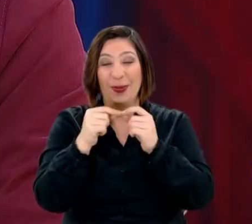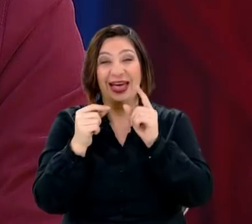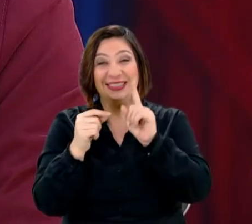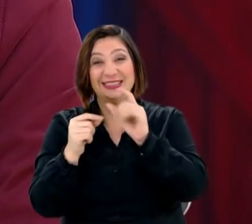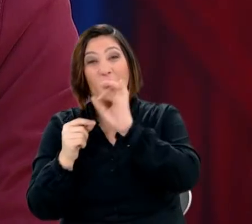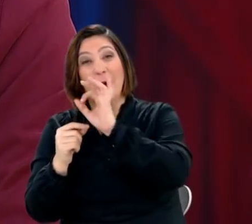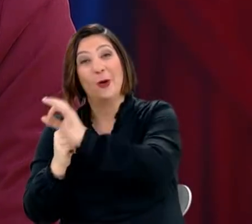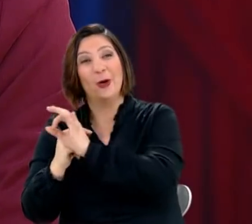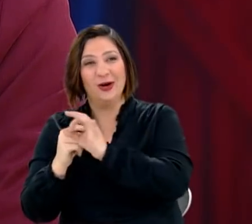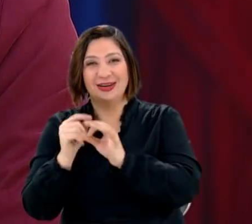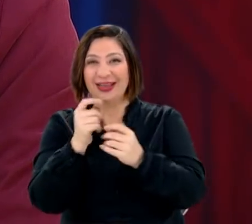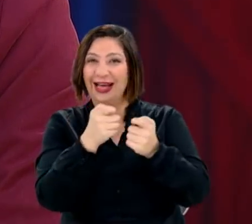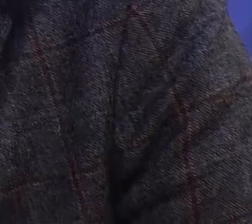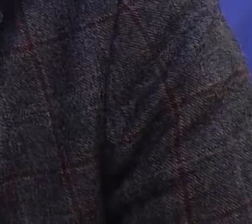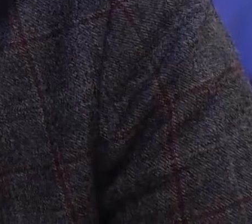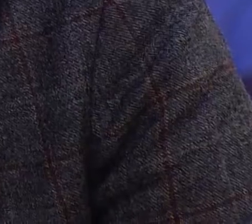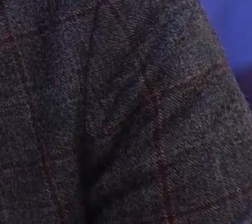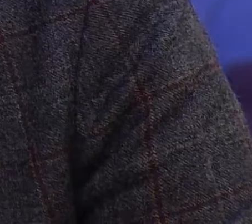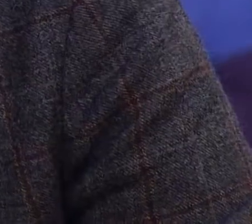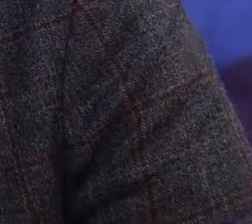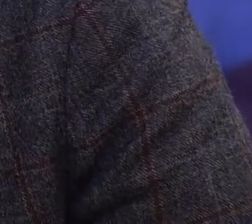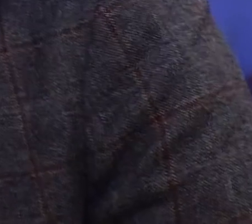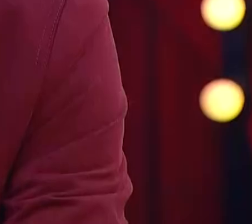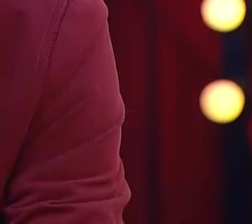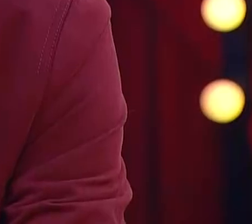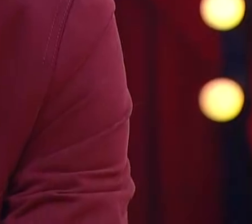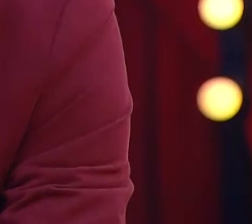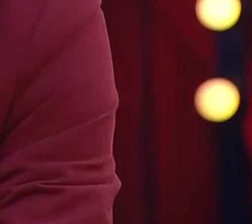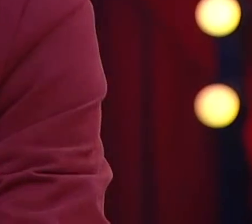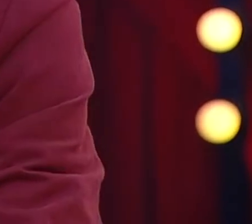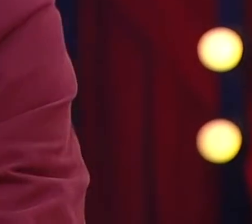B-I-O-O. Ya evet. Senin egemen bağış gibi kendi kendine. Hayır hayır. Yapıyorsun? Şöyle bir durum.